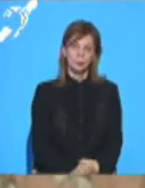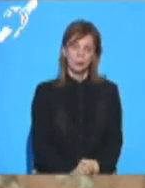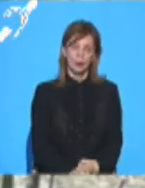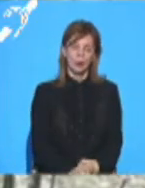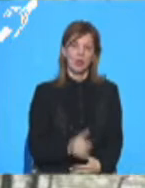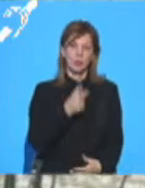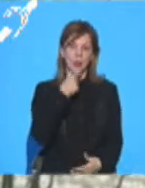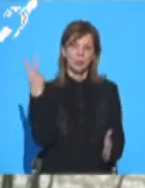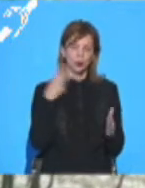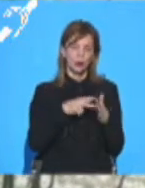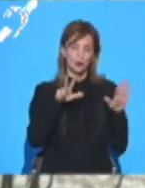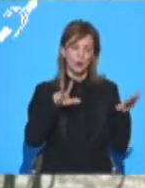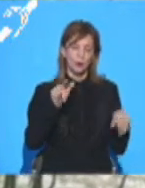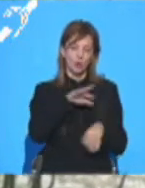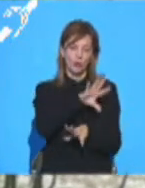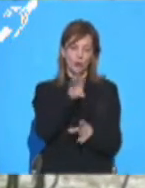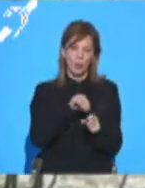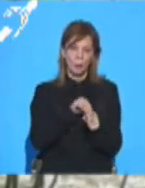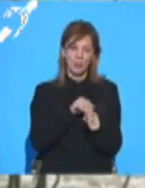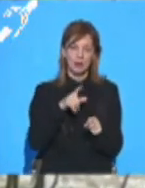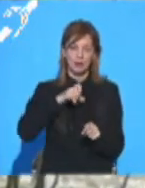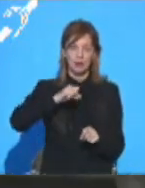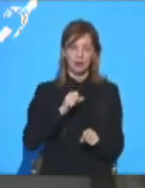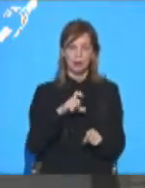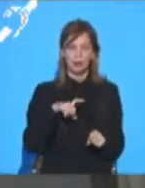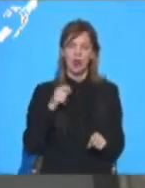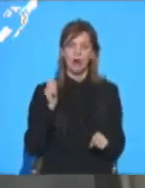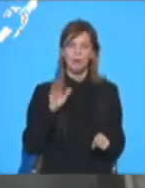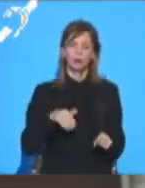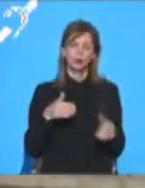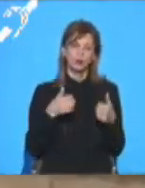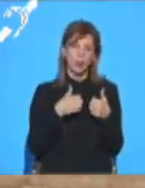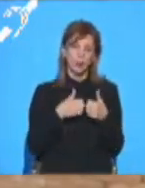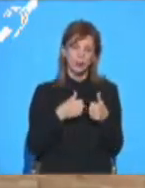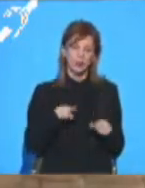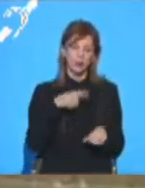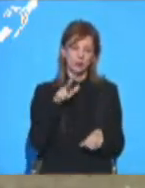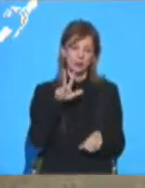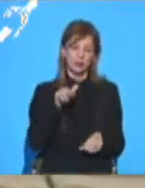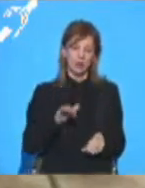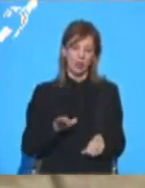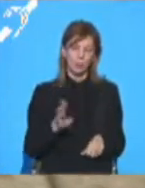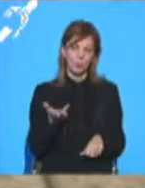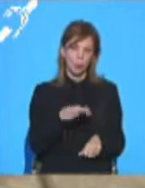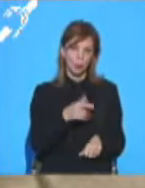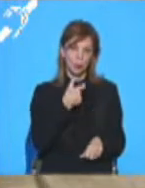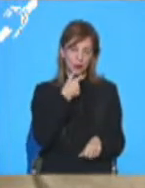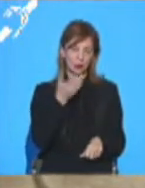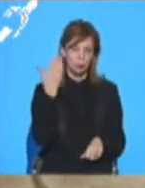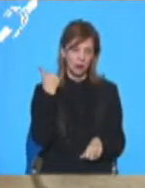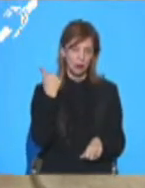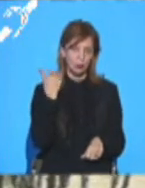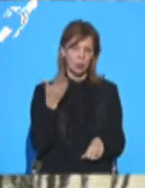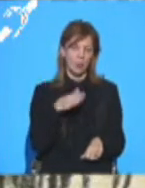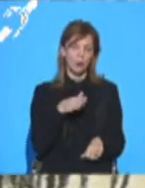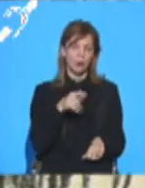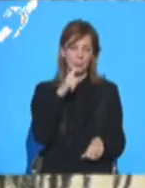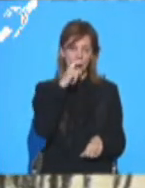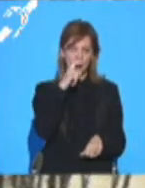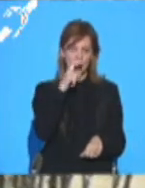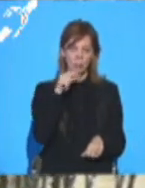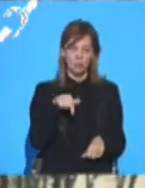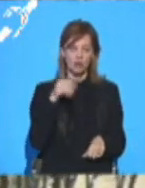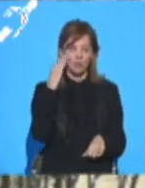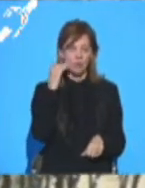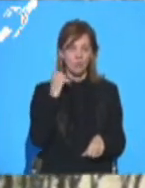În 2008, o familie din comuna Scoarță era devastată de un accident în urma căruia 3 copii au murit. Anul trecut a murit și soțul, astfel că femeia